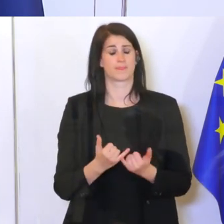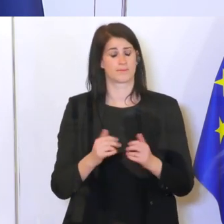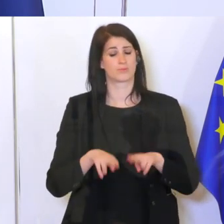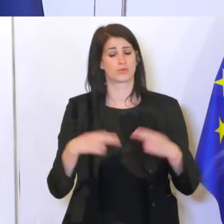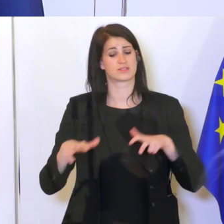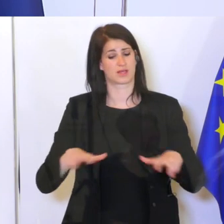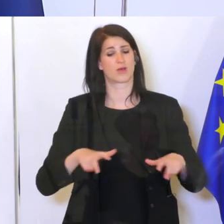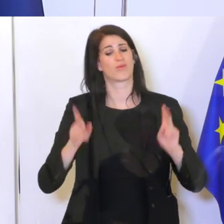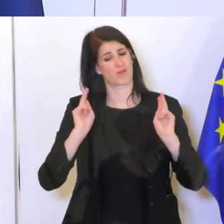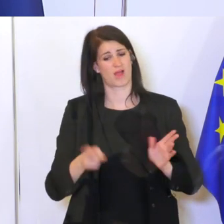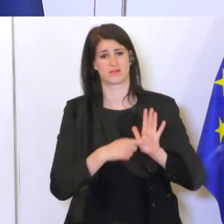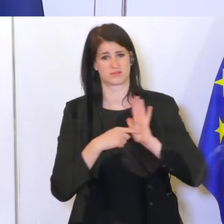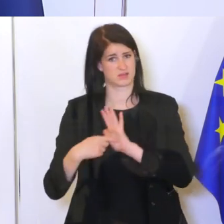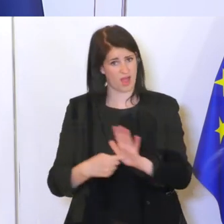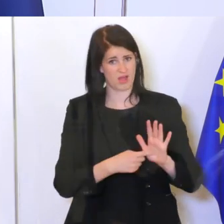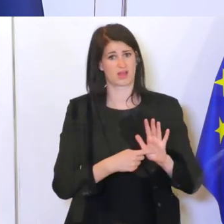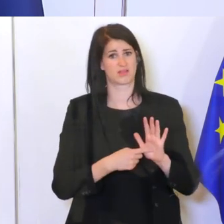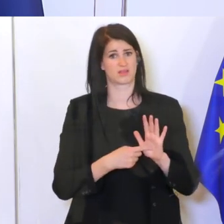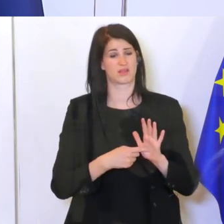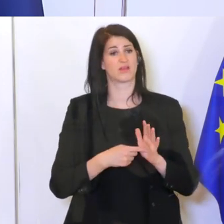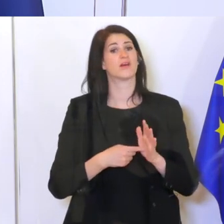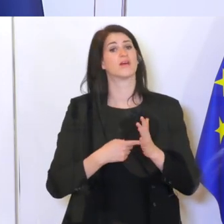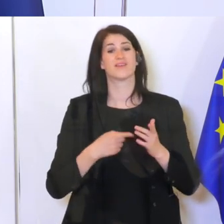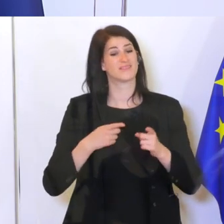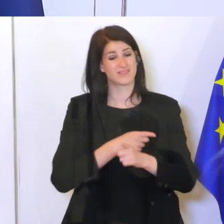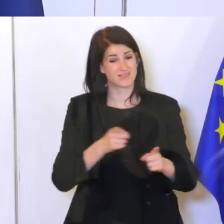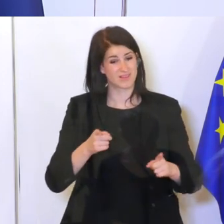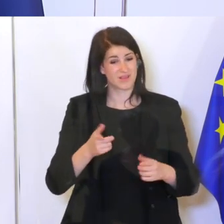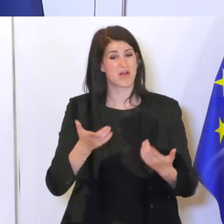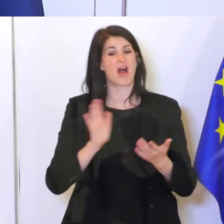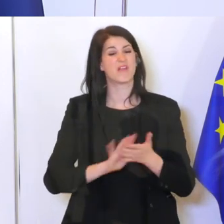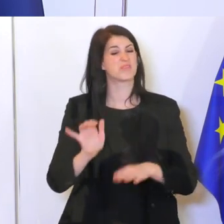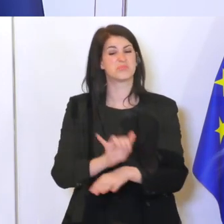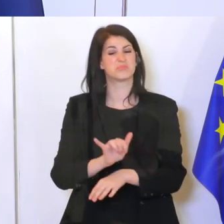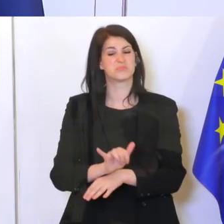können, mit dem wir zeigen, ihr seid uns nicht egal,